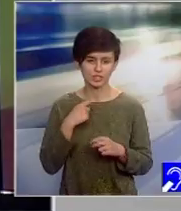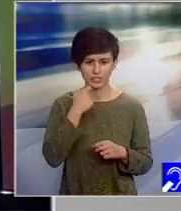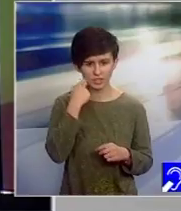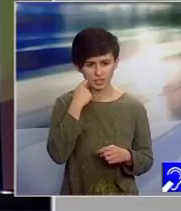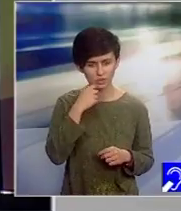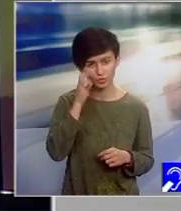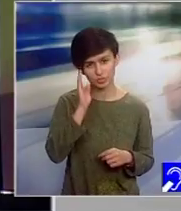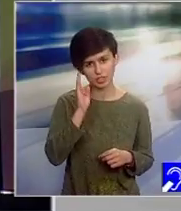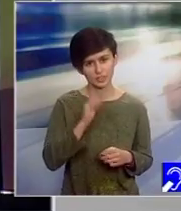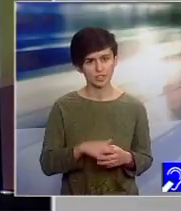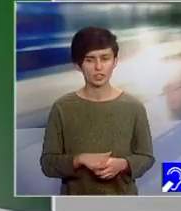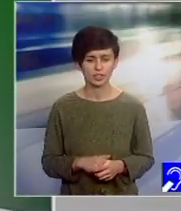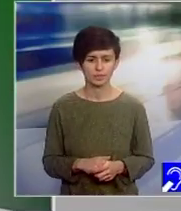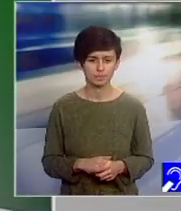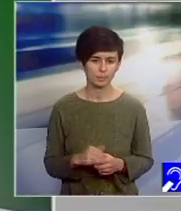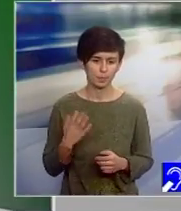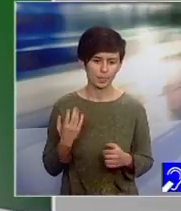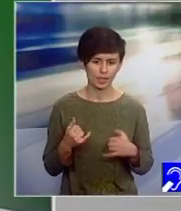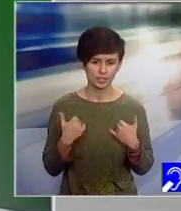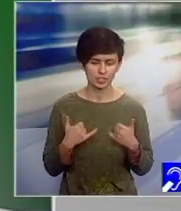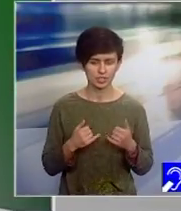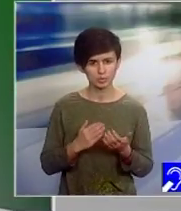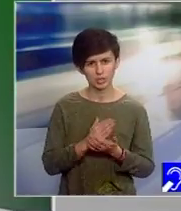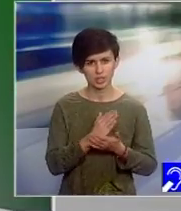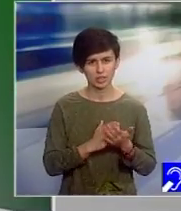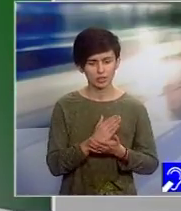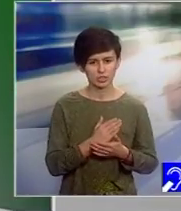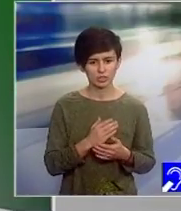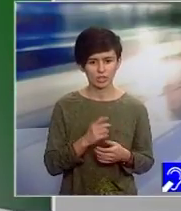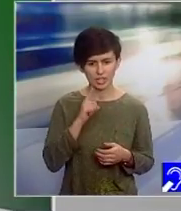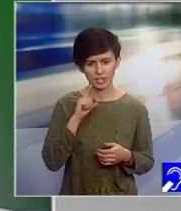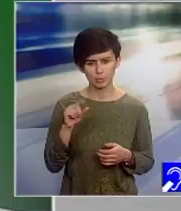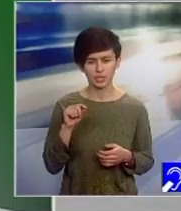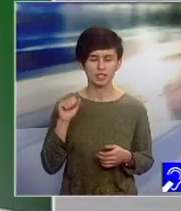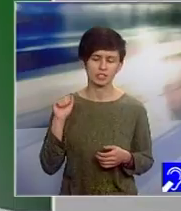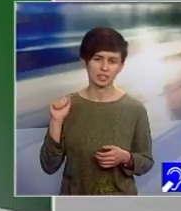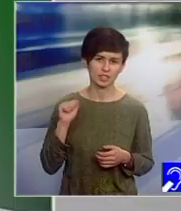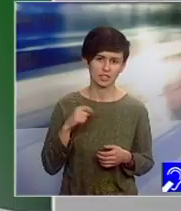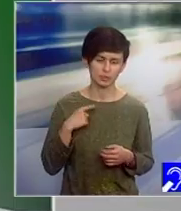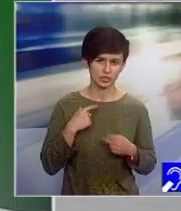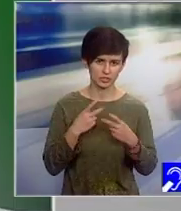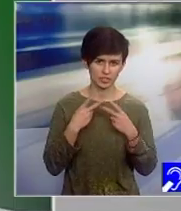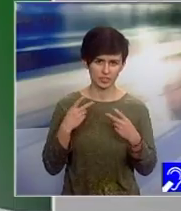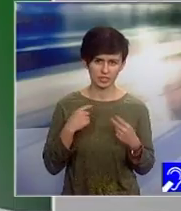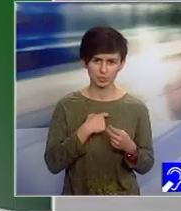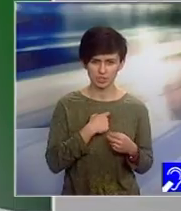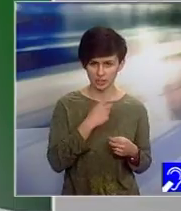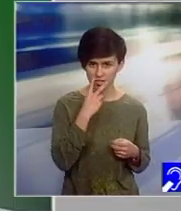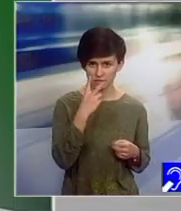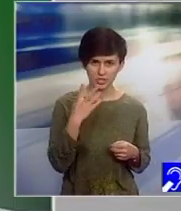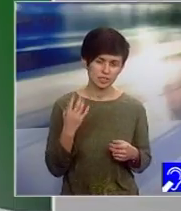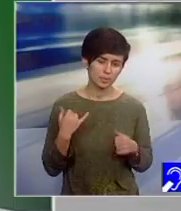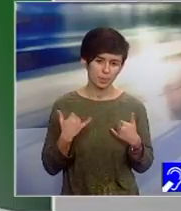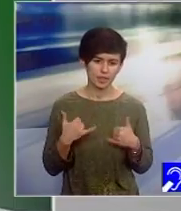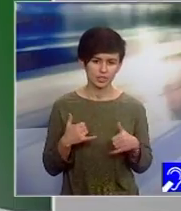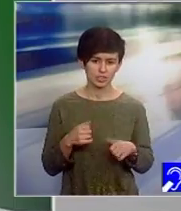da. Ce se întâmplă în continuare? Am înțeles, mergeți la Strasbourg, va fi acea vizită, veți avea posibilitatea să vedeți ce se întâmplă în plen,